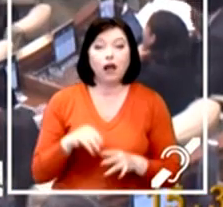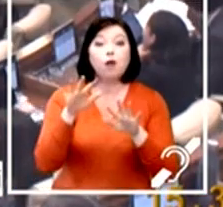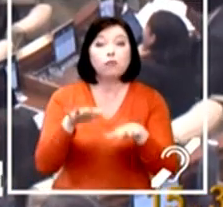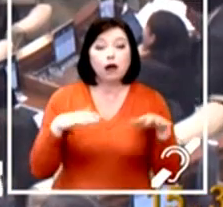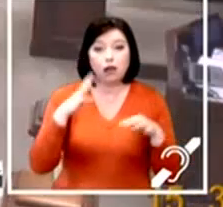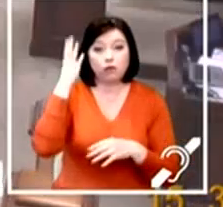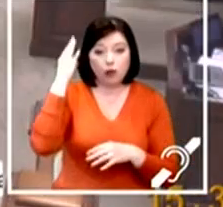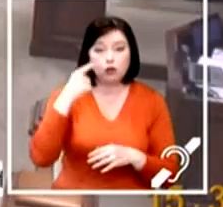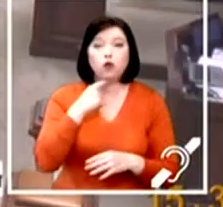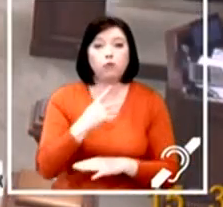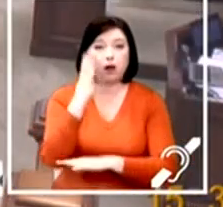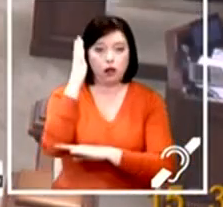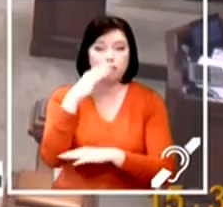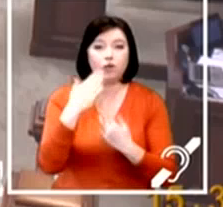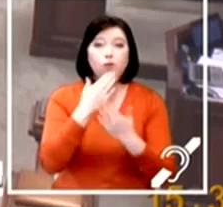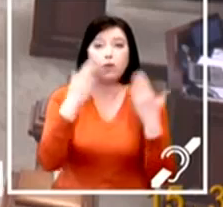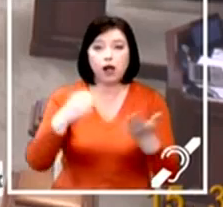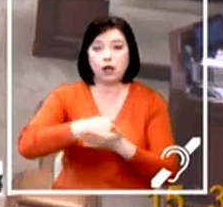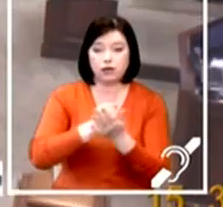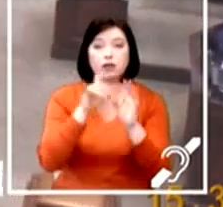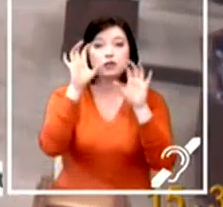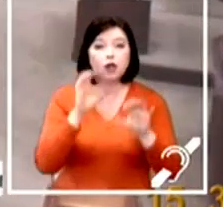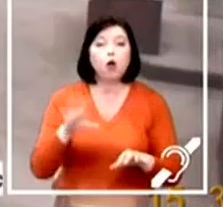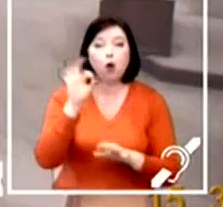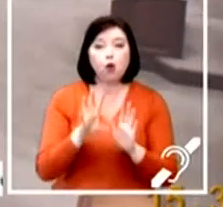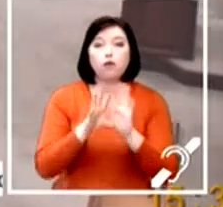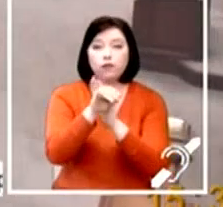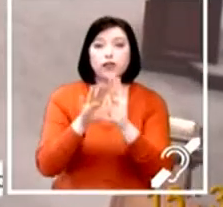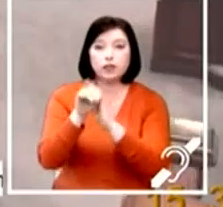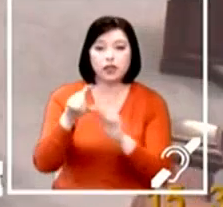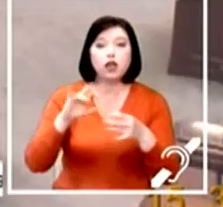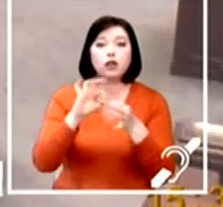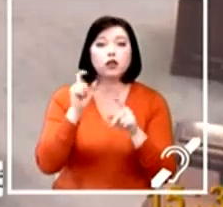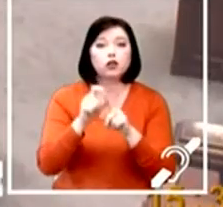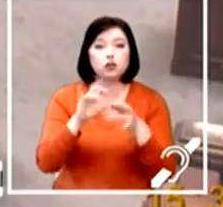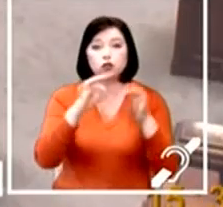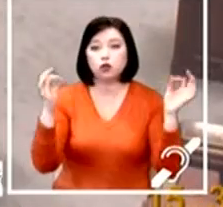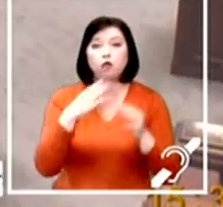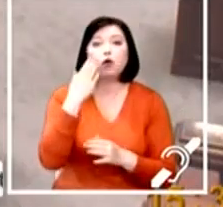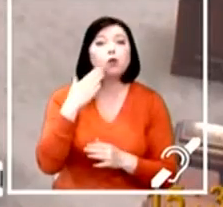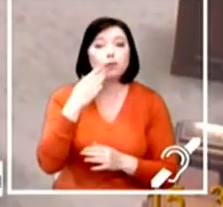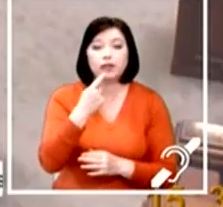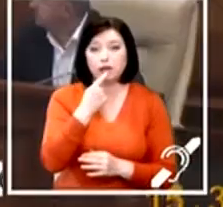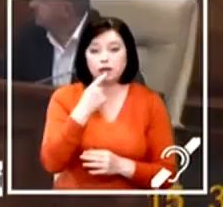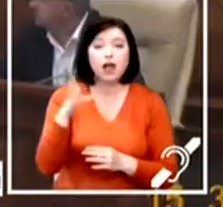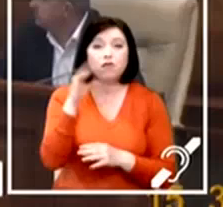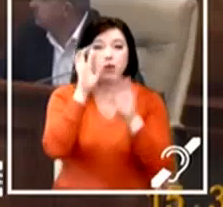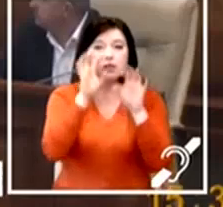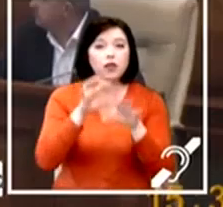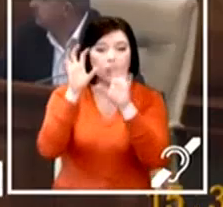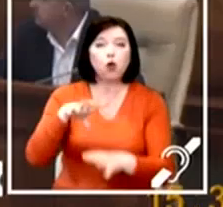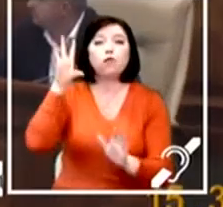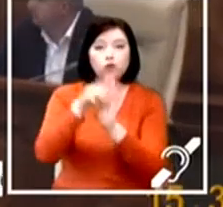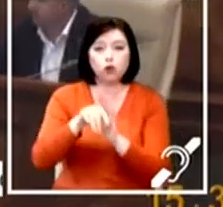Parlamentul de la Chișinău a votat în lectură finală legea privind introducerea sintagmei limba română în toată legislația, inclusiv